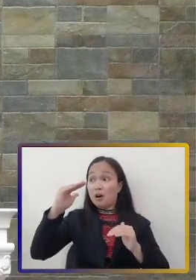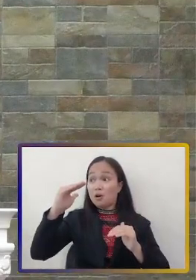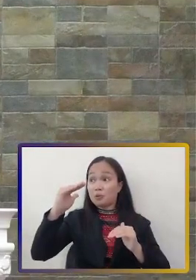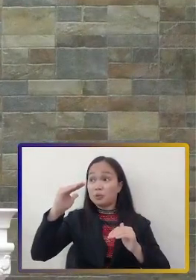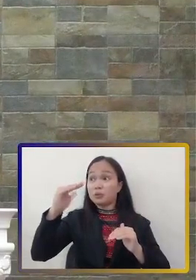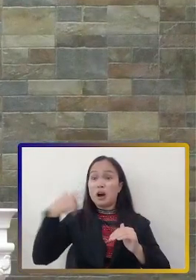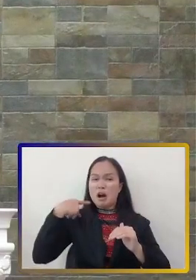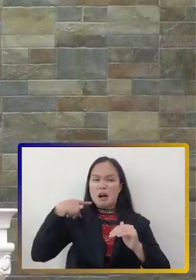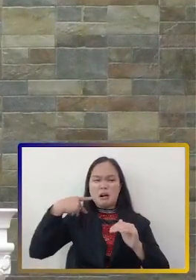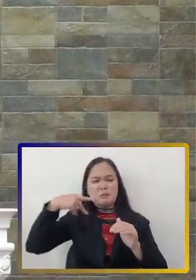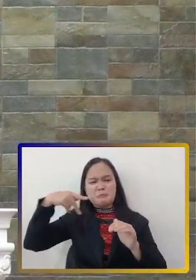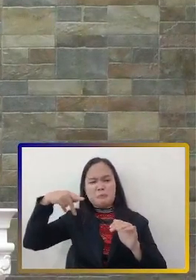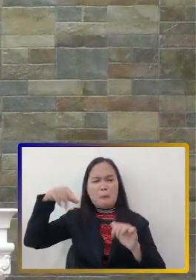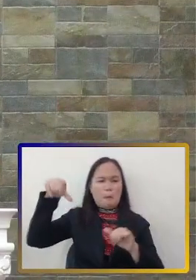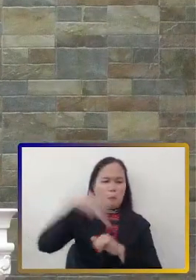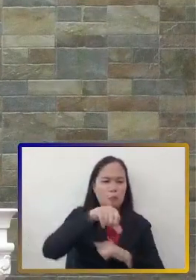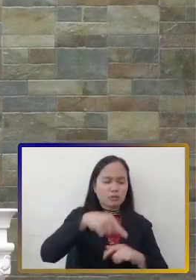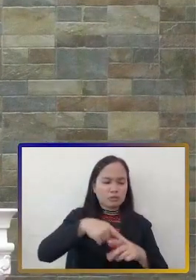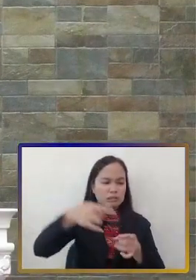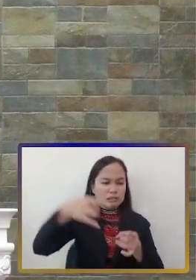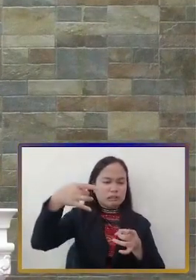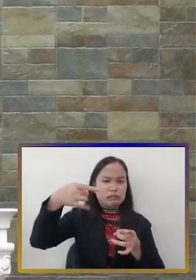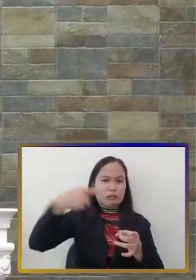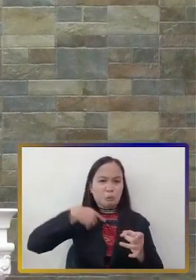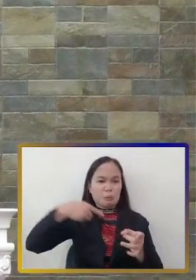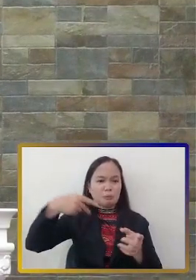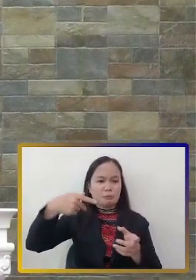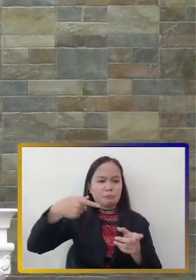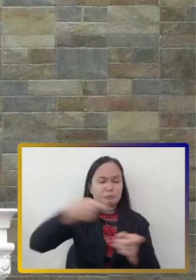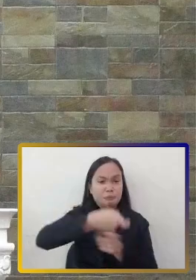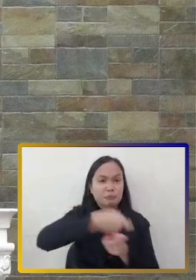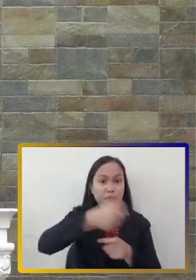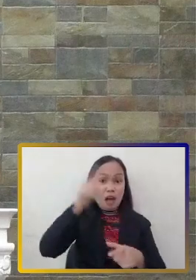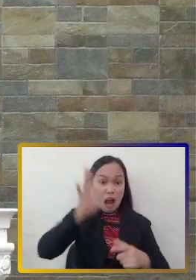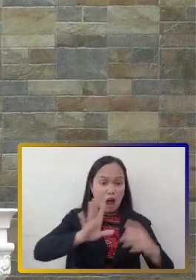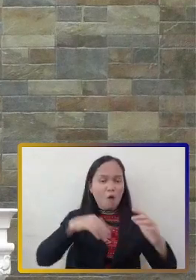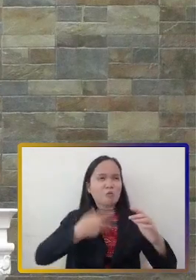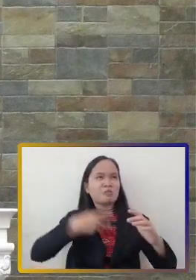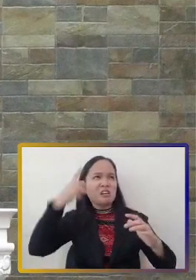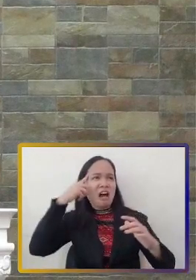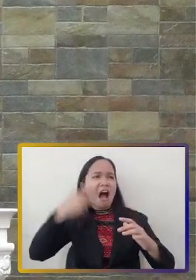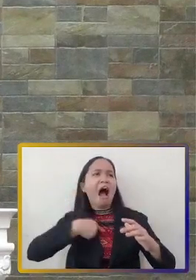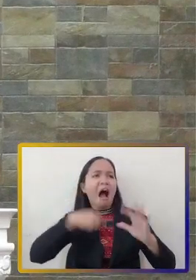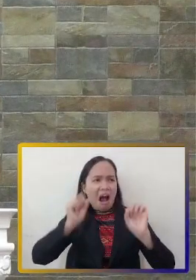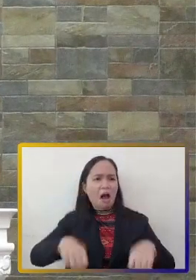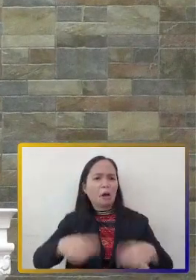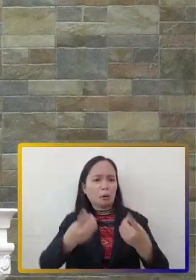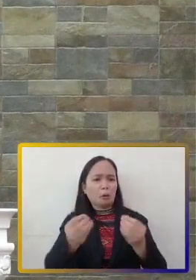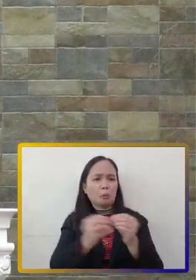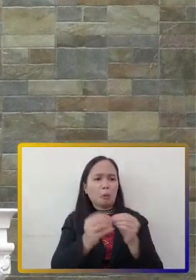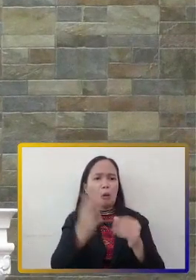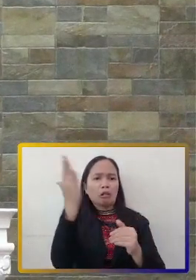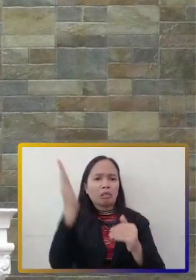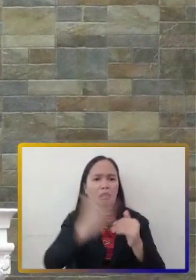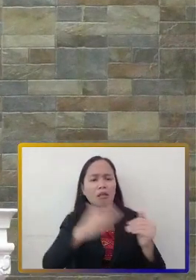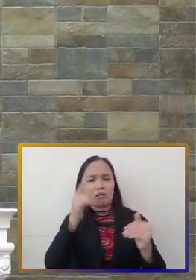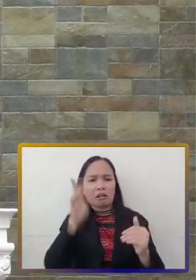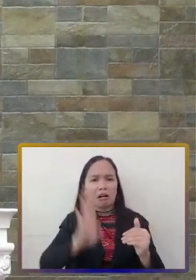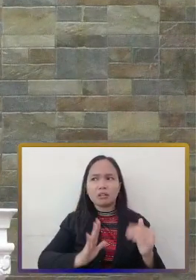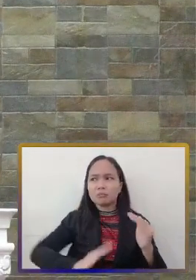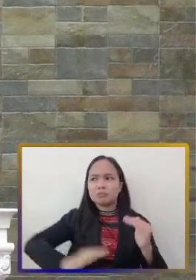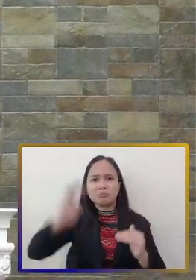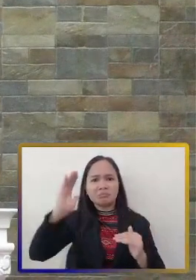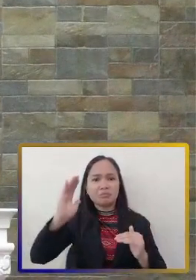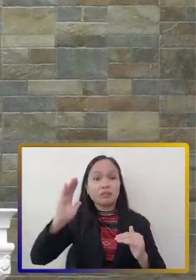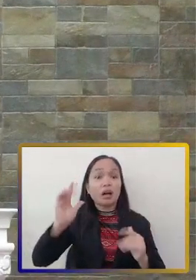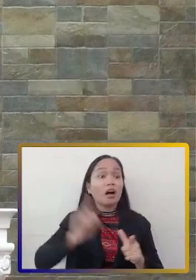God. Because sa isip mo, mas iniisip mo, mas malaki ang magagawa mo kaysa Diyos. Now